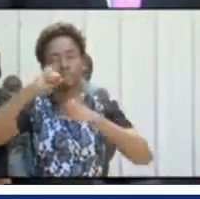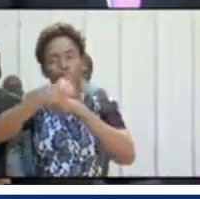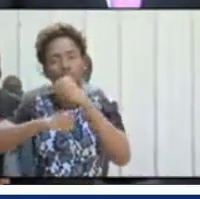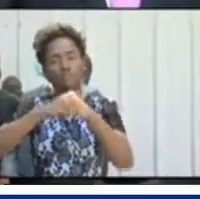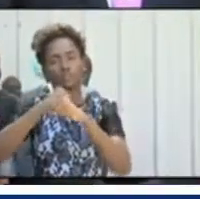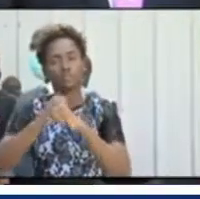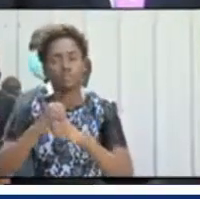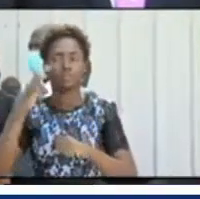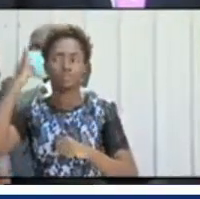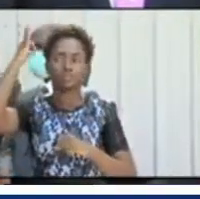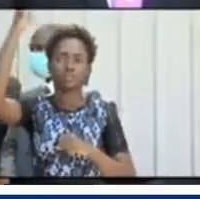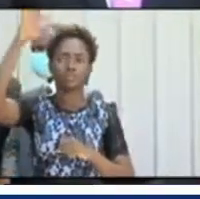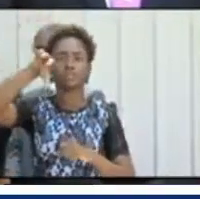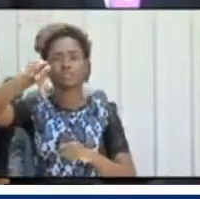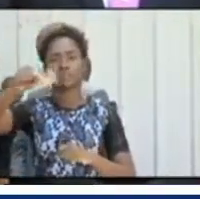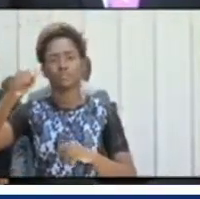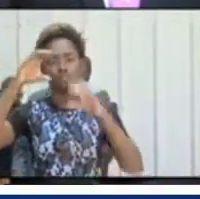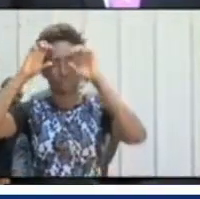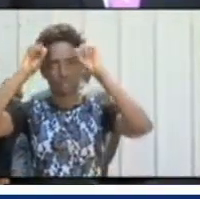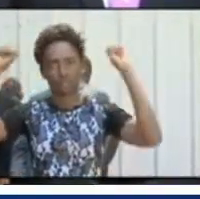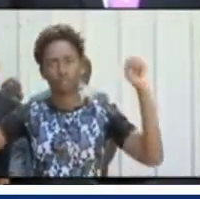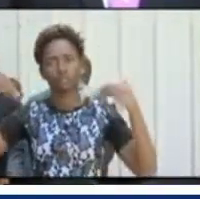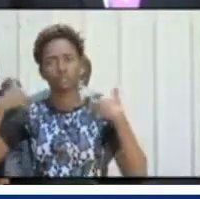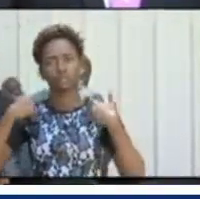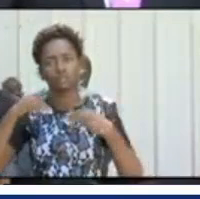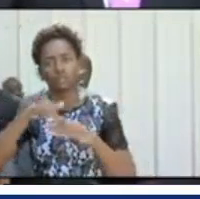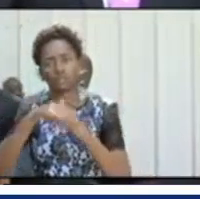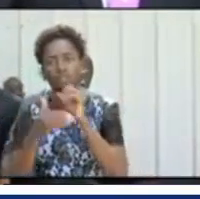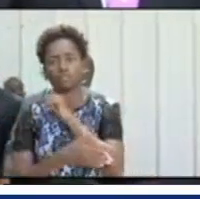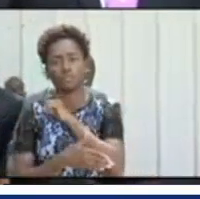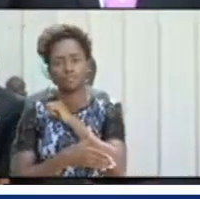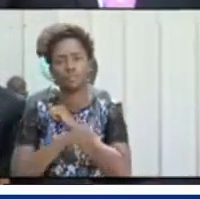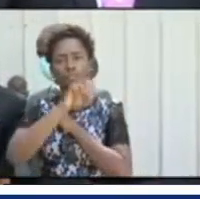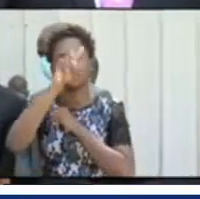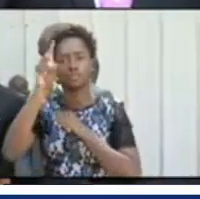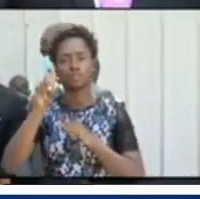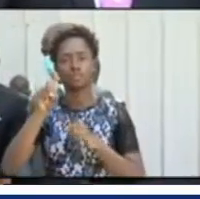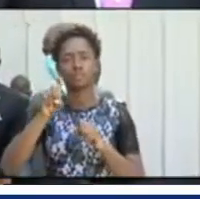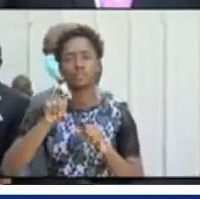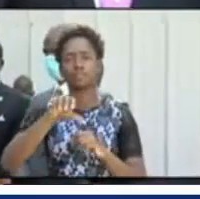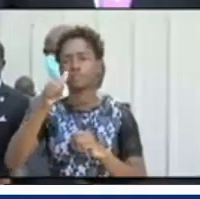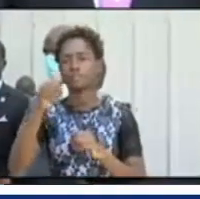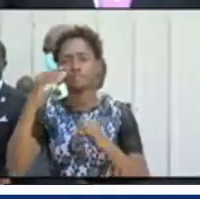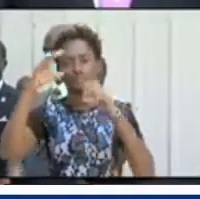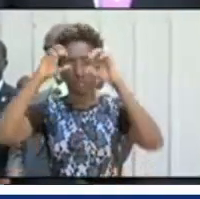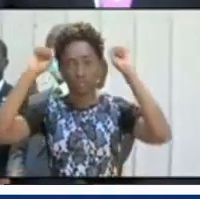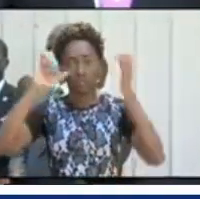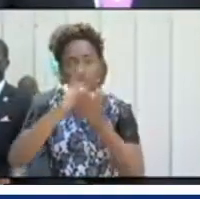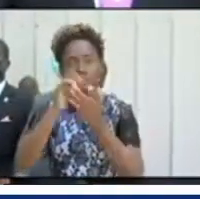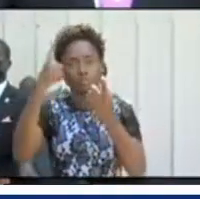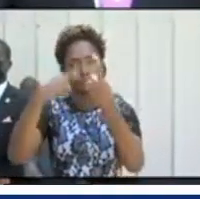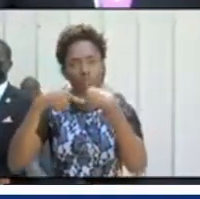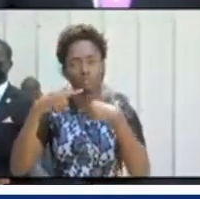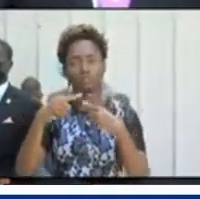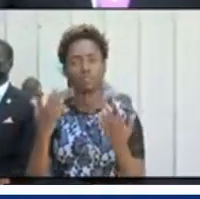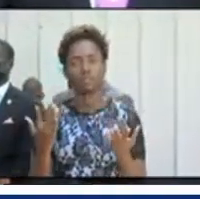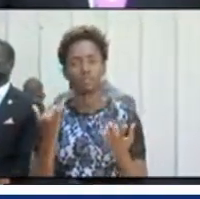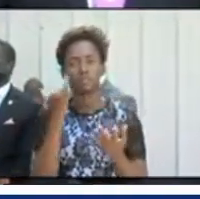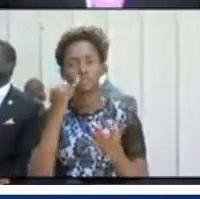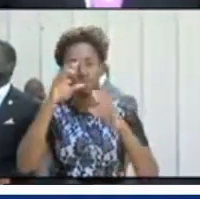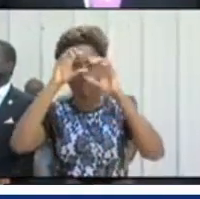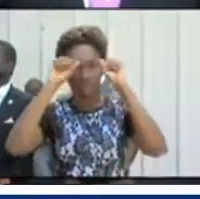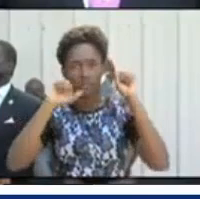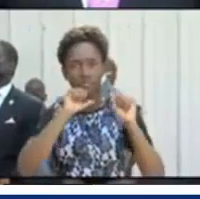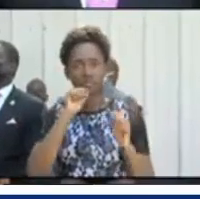dans les comme ça soit président qui vient dans pays et là le président ça venir moi nous même par exemple si président ça il pas sorti